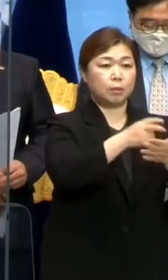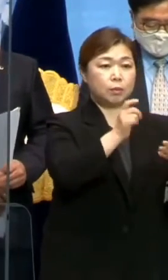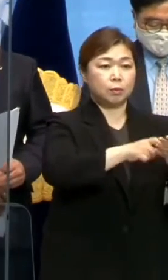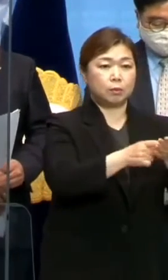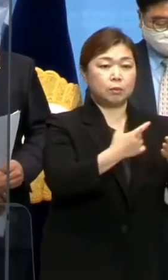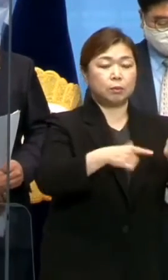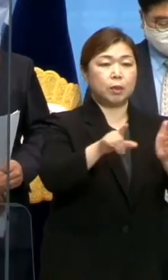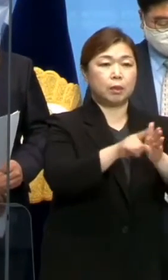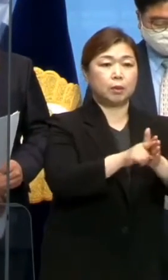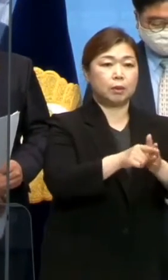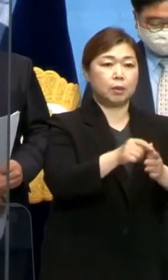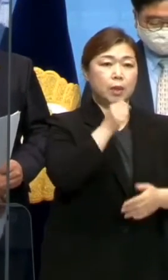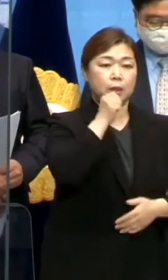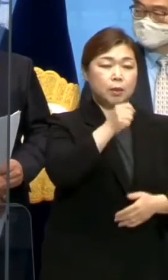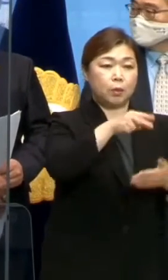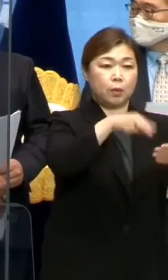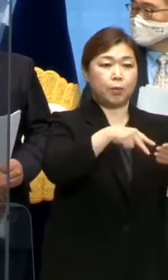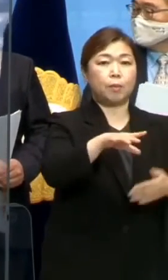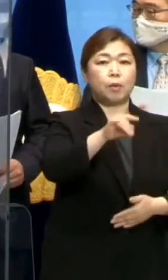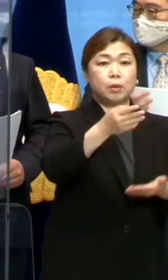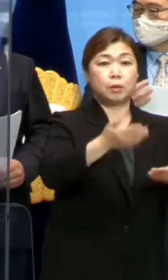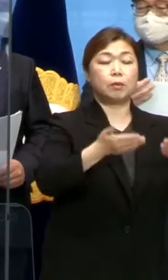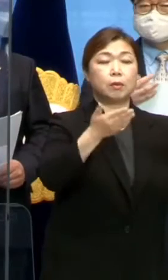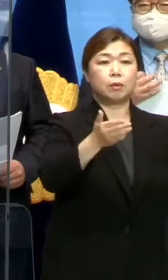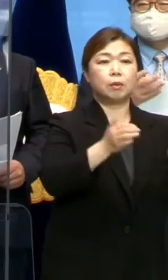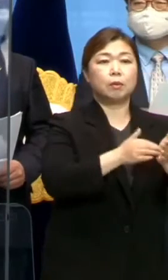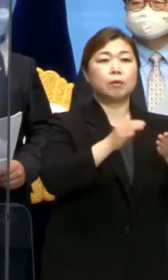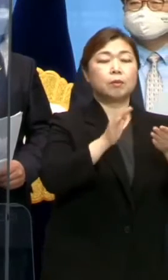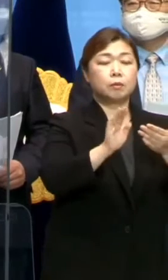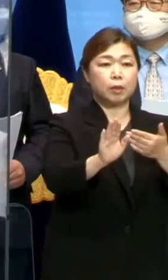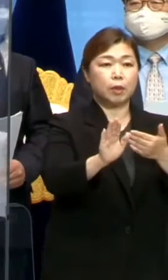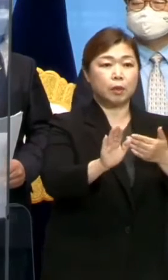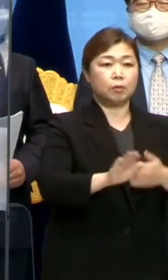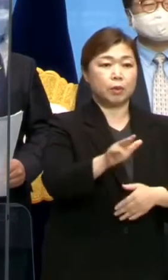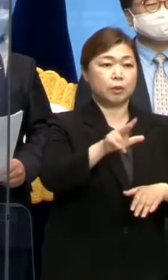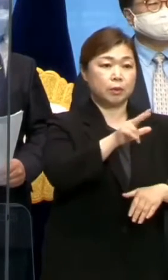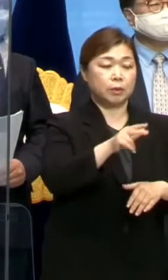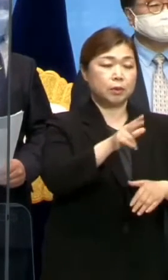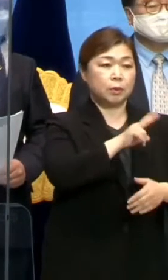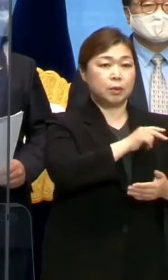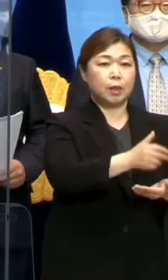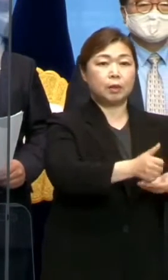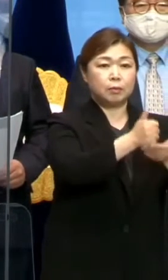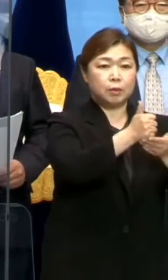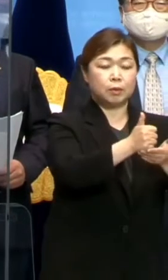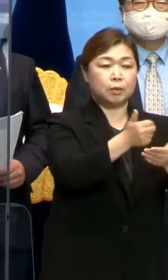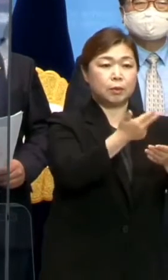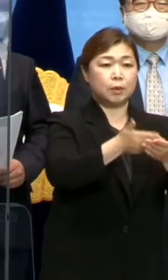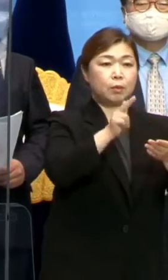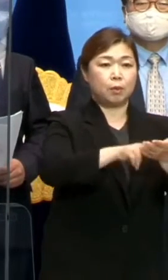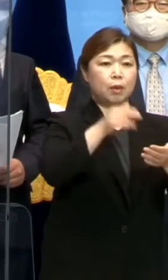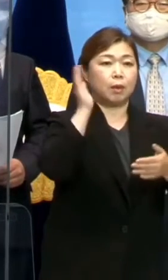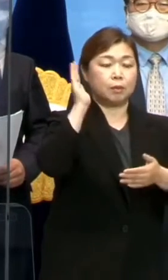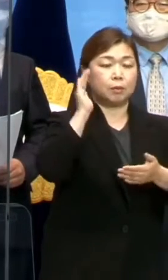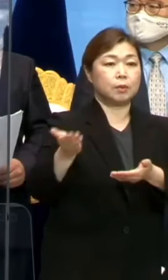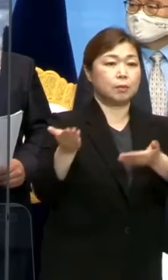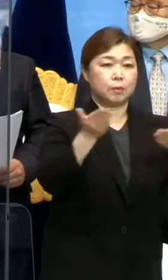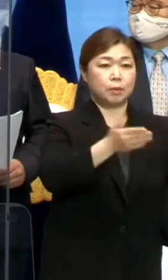기자회견 물을 먼저 낭독을 하고 그런 다음에 우리 의장 님들의 제정을 촉구하는 발언을